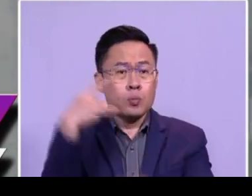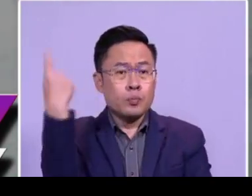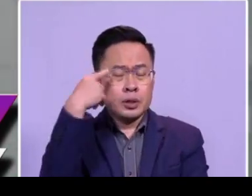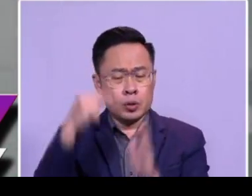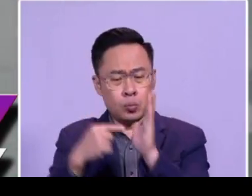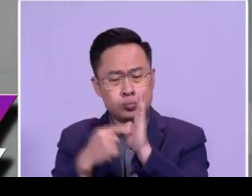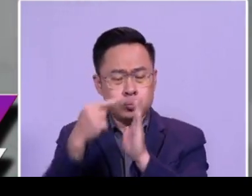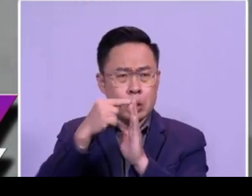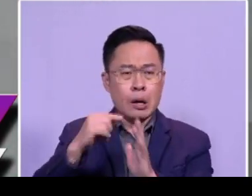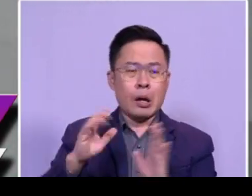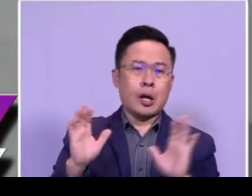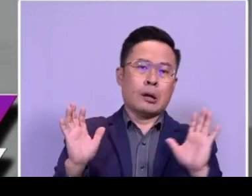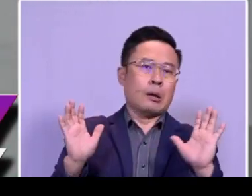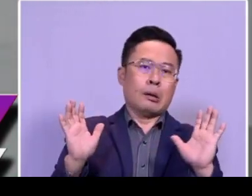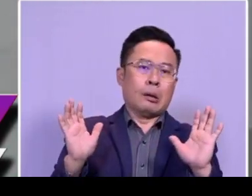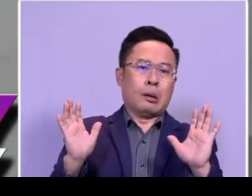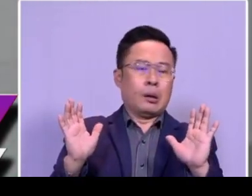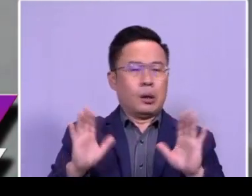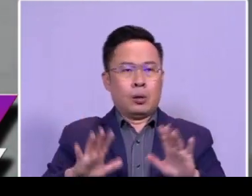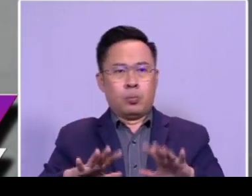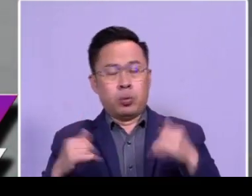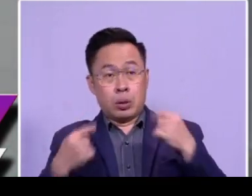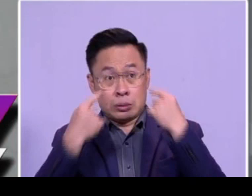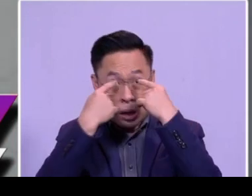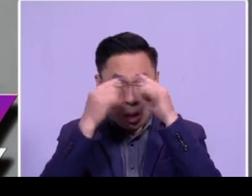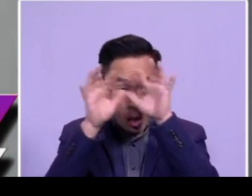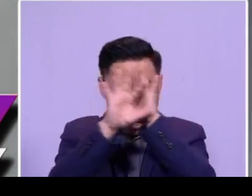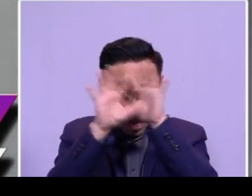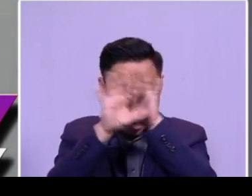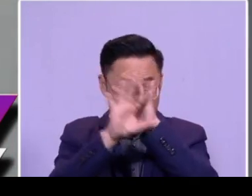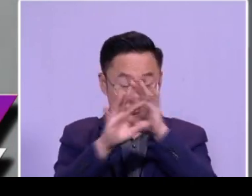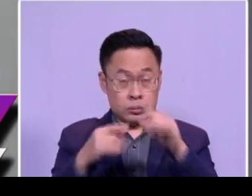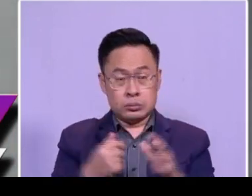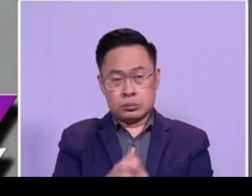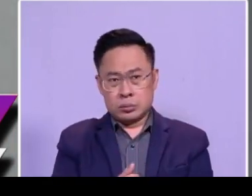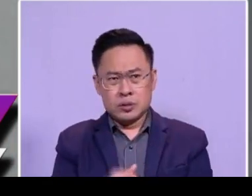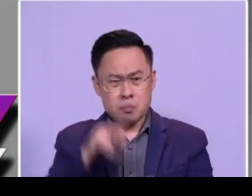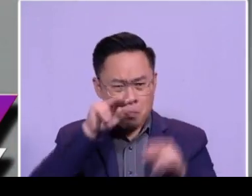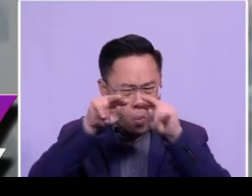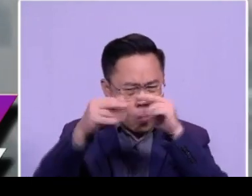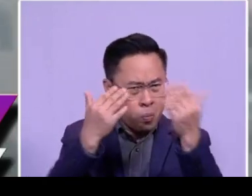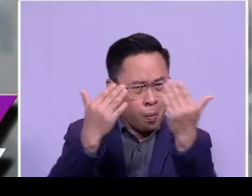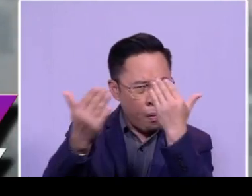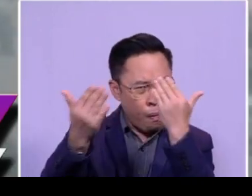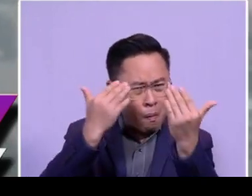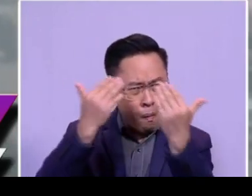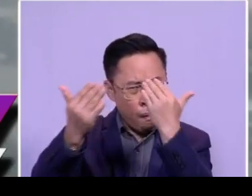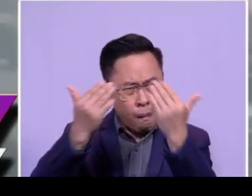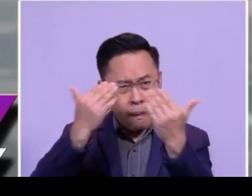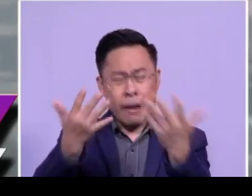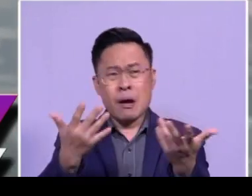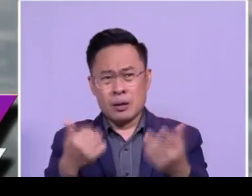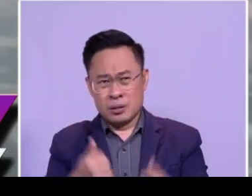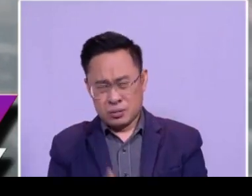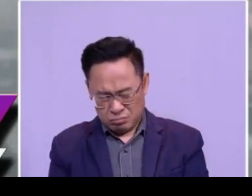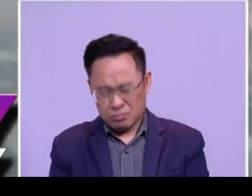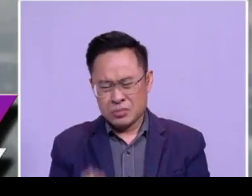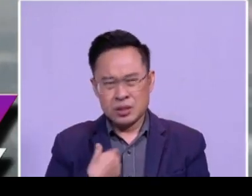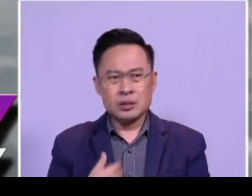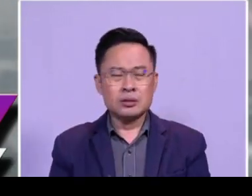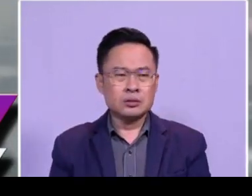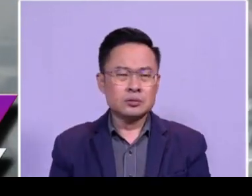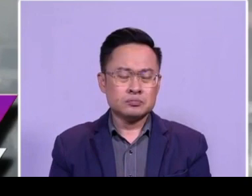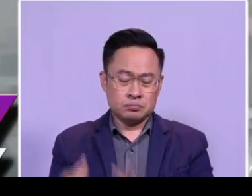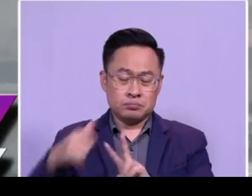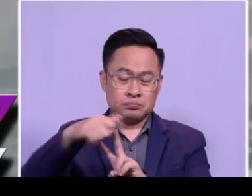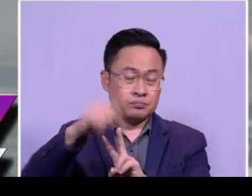างคนบอกว่าพอไปเชียงใหม่แล้วเหมือนตาเป็นฝ้าเลยเป็นต้อเลยนะคะคือมองไม่เห็นไม่ชัดเจนเลยนะคะเนี่ย เพื่อนผมที่เขาอยู่ที่เชียงใหม่เขาบอกว่าต